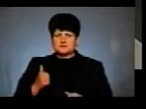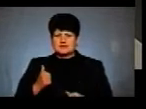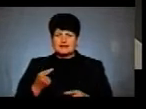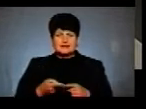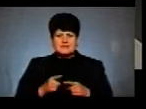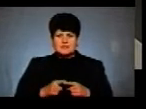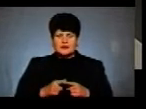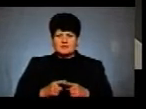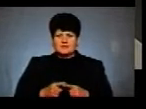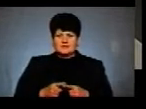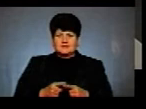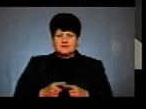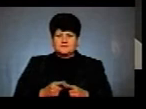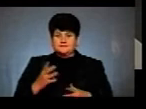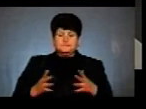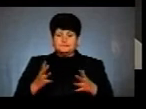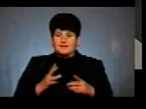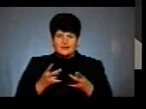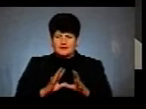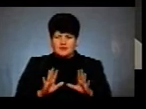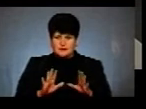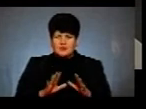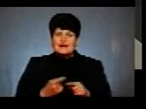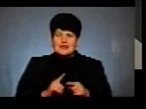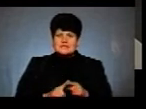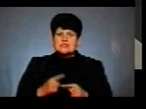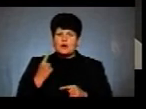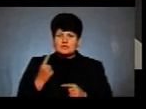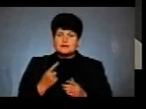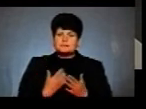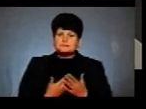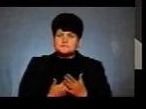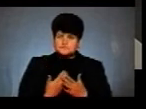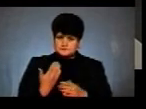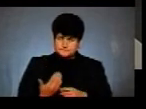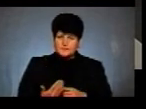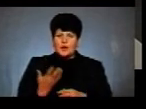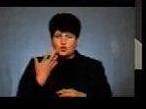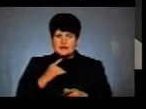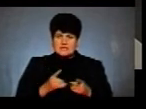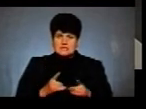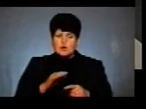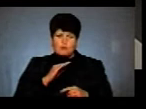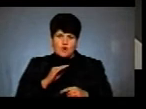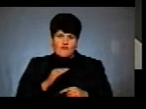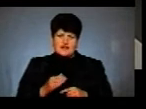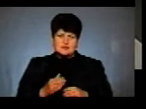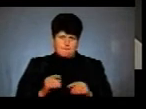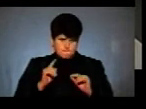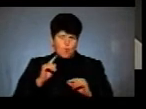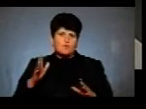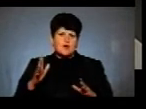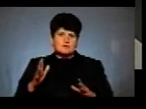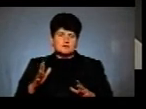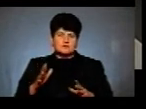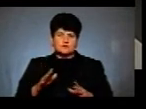тому якраз з паном ректором говорили на початку, акцентували увагу, але все-таки це один лише з чинників. Тому що, звісно, коли, наприклад, професія якась, фах якийсь популярний, так,